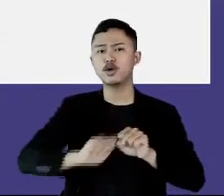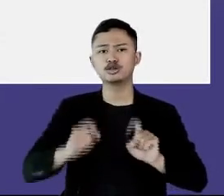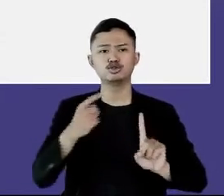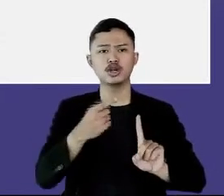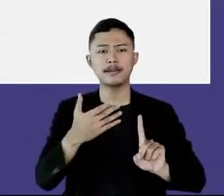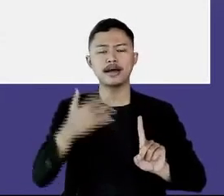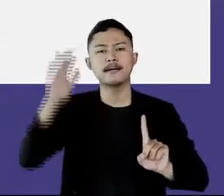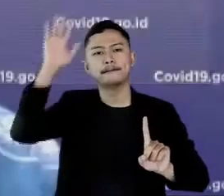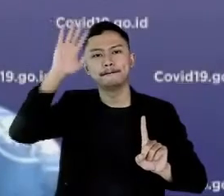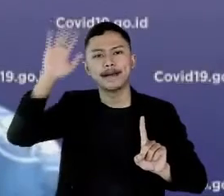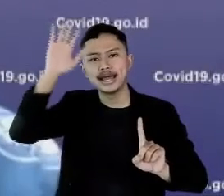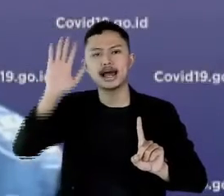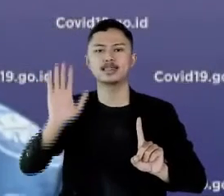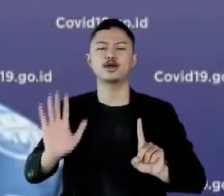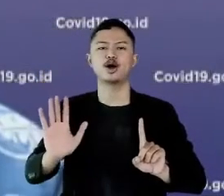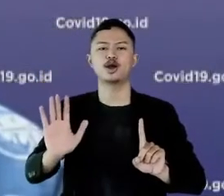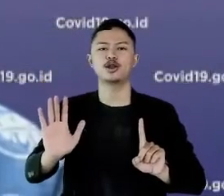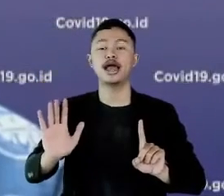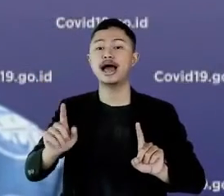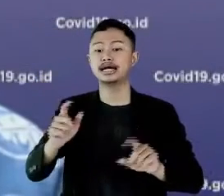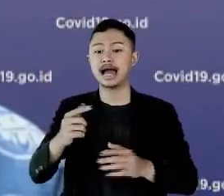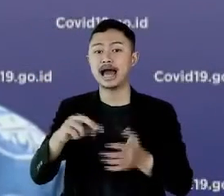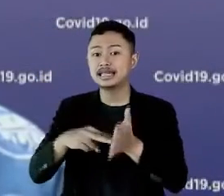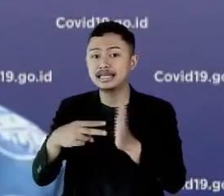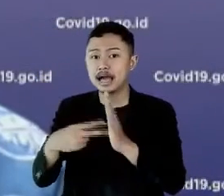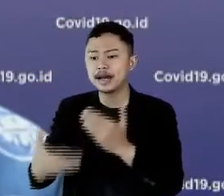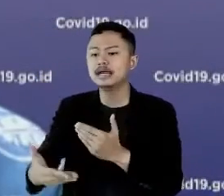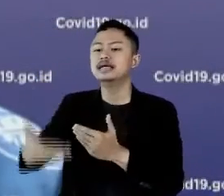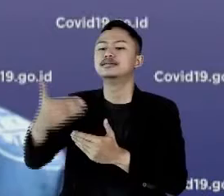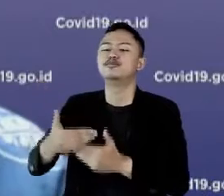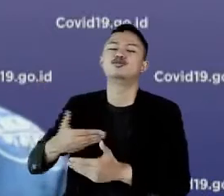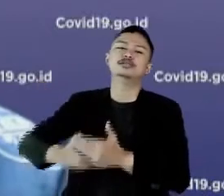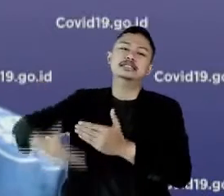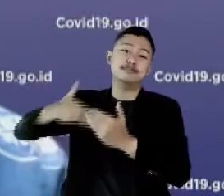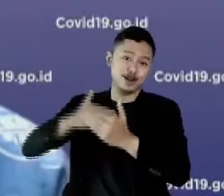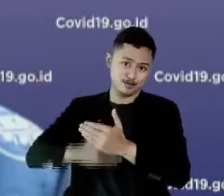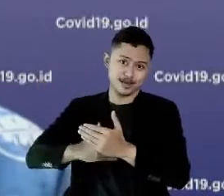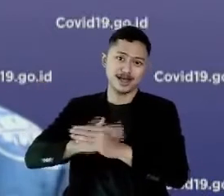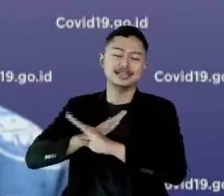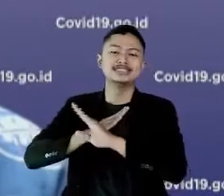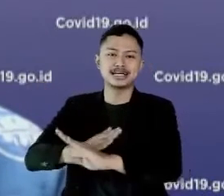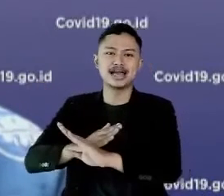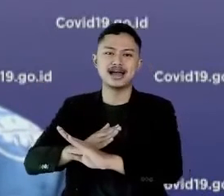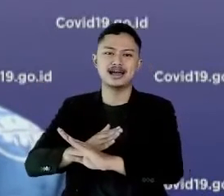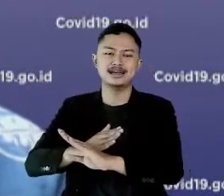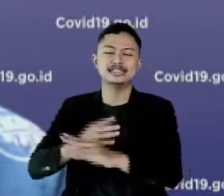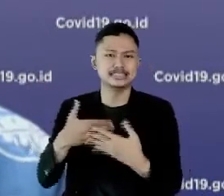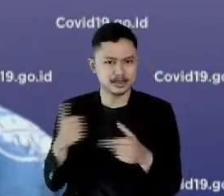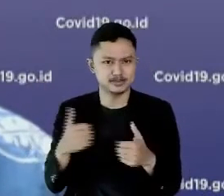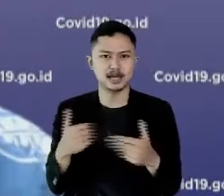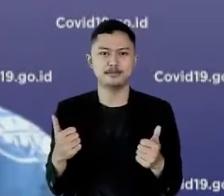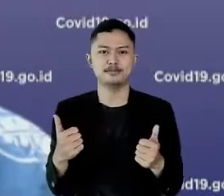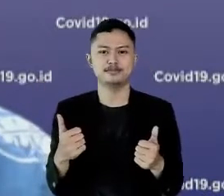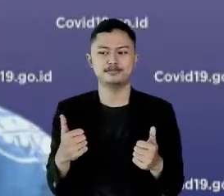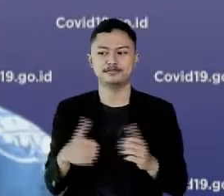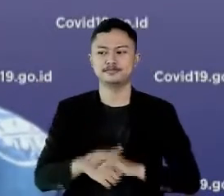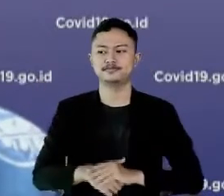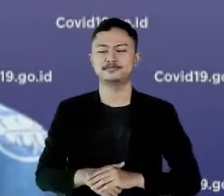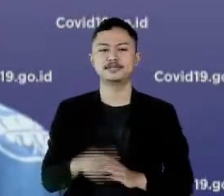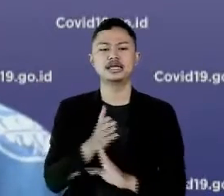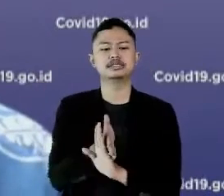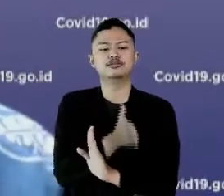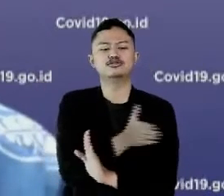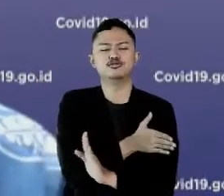nggak terjadi. Gimana supaya nggak terjadi? Ya tadi beberapa kita udah bahas ya, kita harus tekan supaya kasusnya tetap rendah.